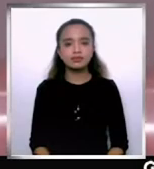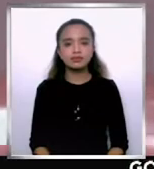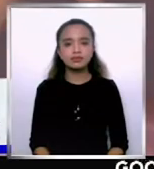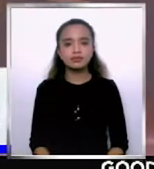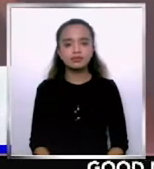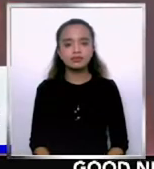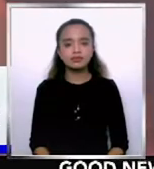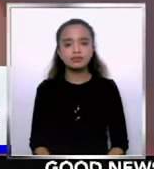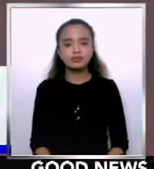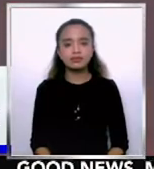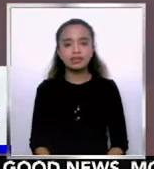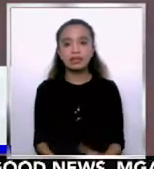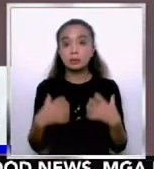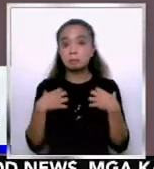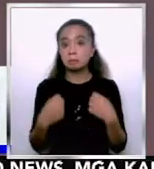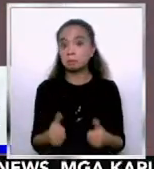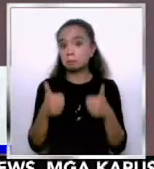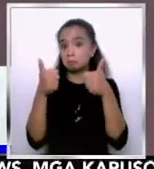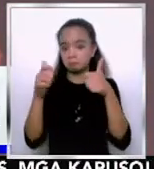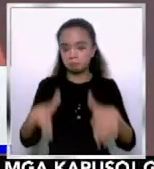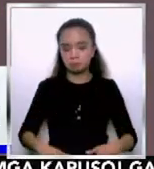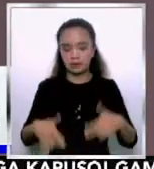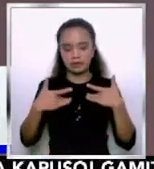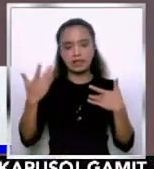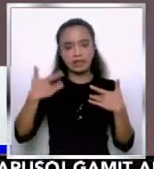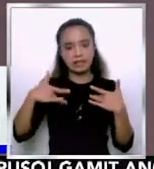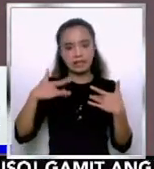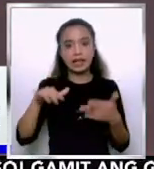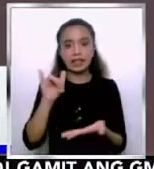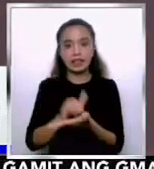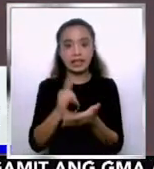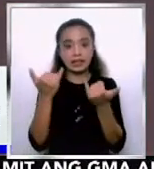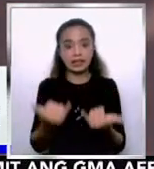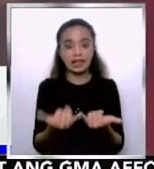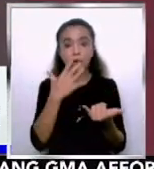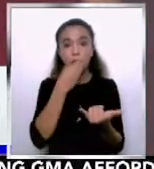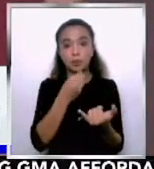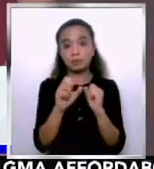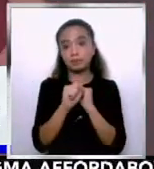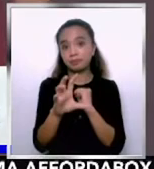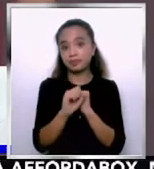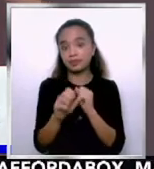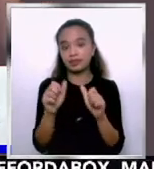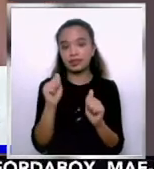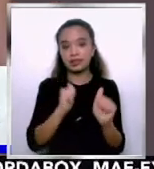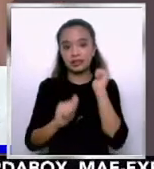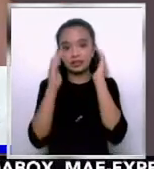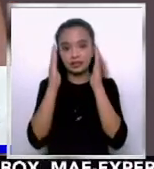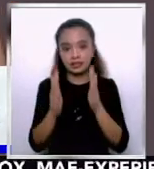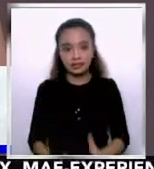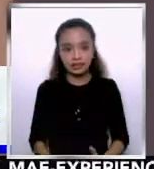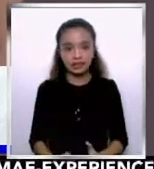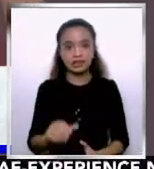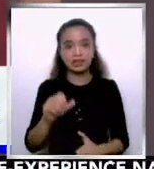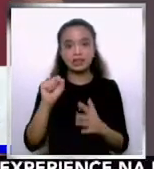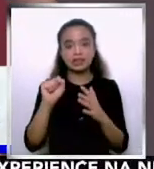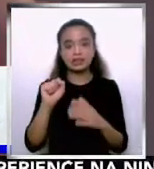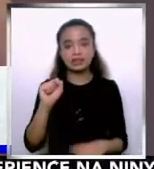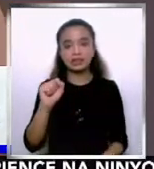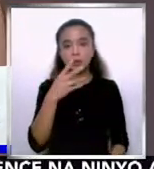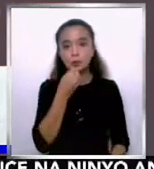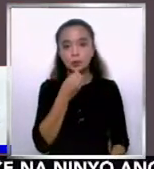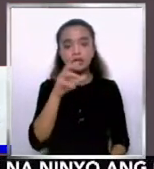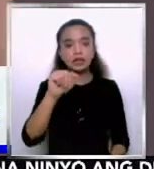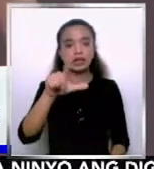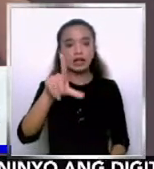Healthy lifestyle. Yan ang isinusulong ngayon ng kapuso celebrities at startup PH lead stars na sina Alden